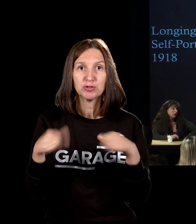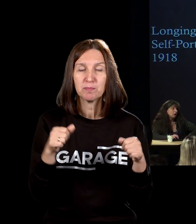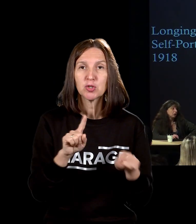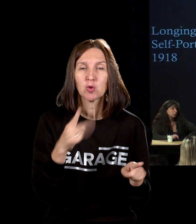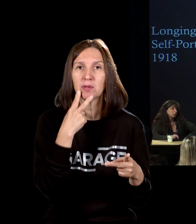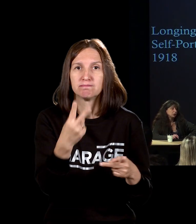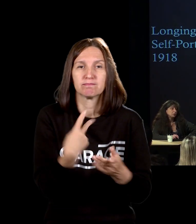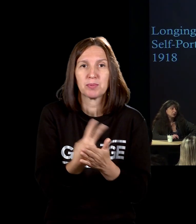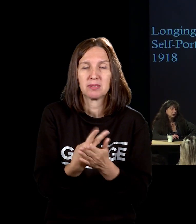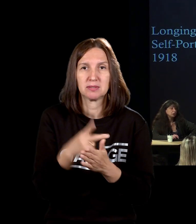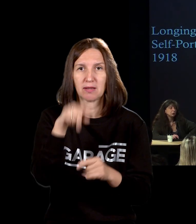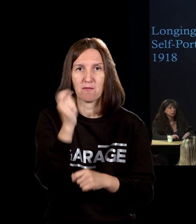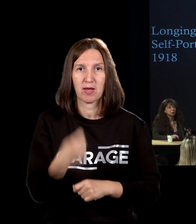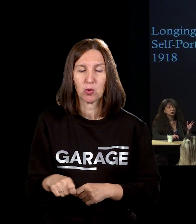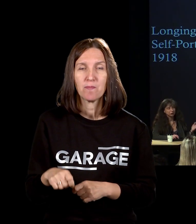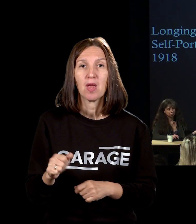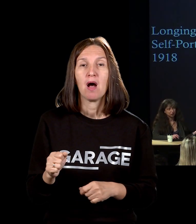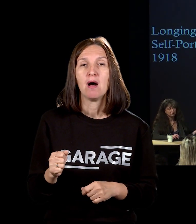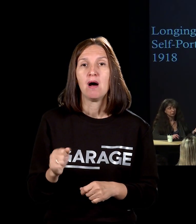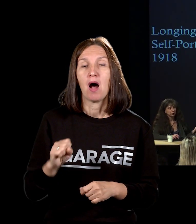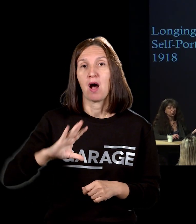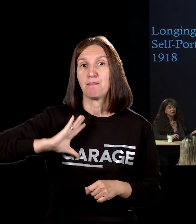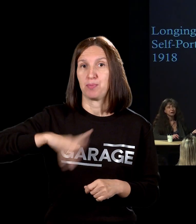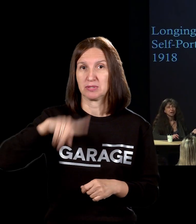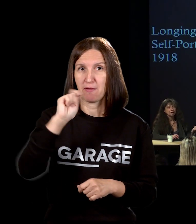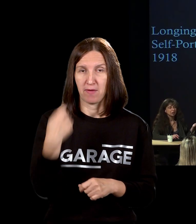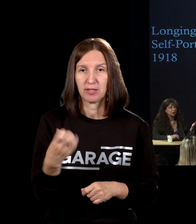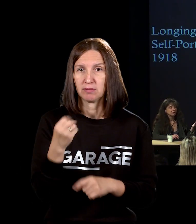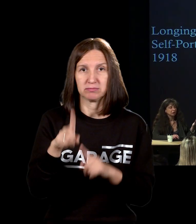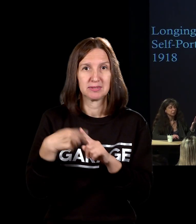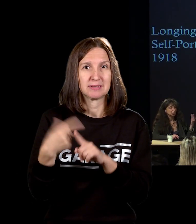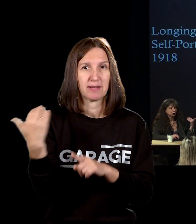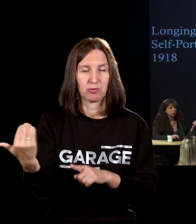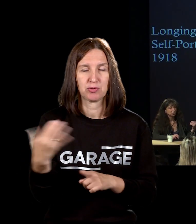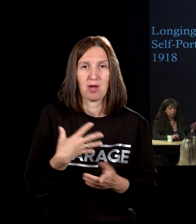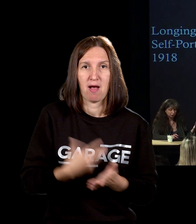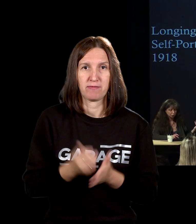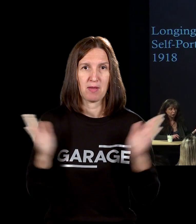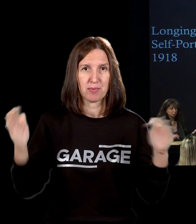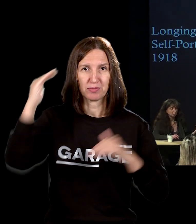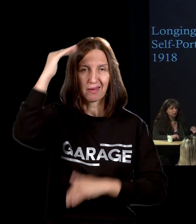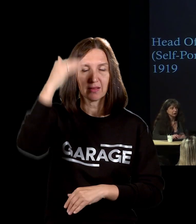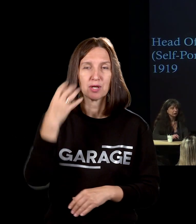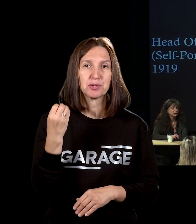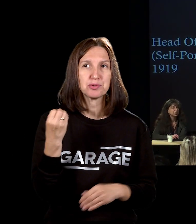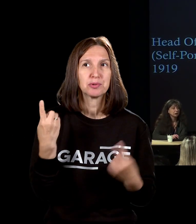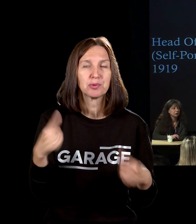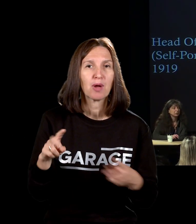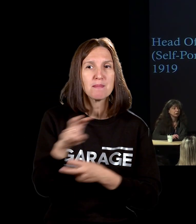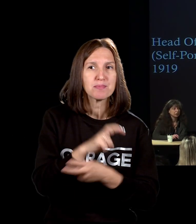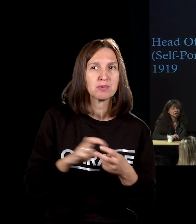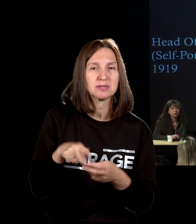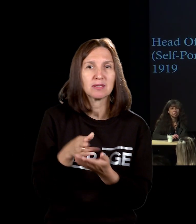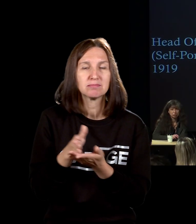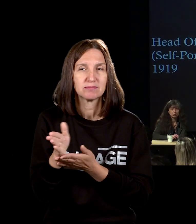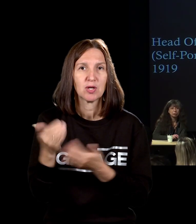войну. А после войны вот еще один автопортрет и как бы еще одни поиски языка, языка